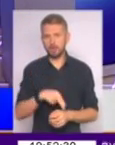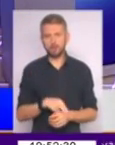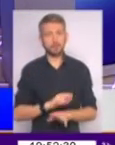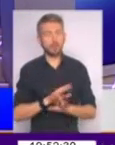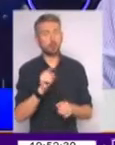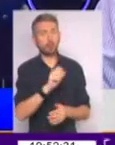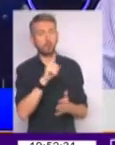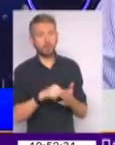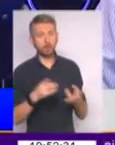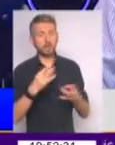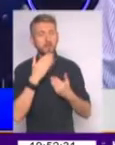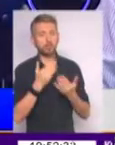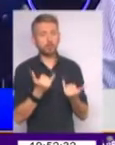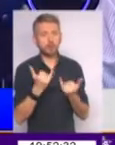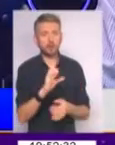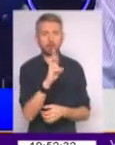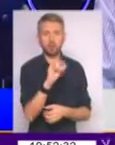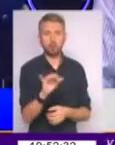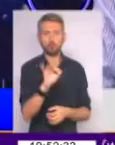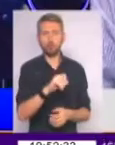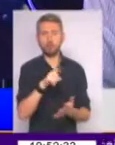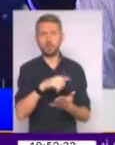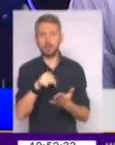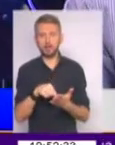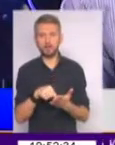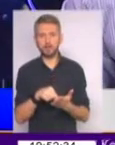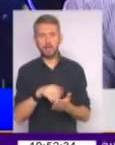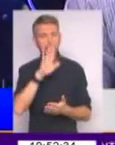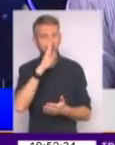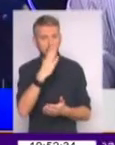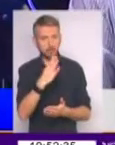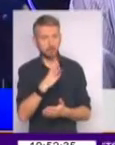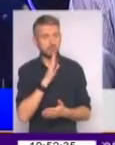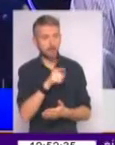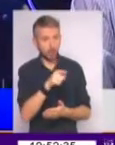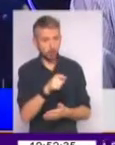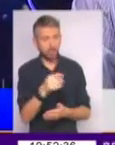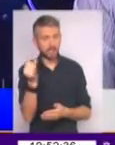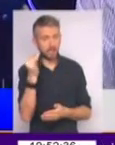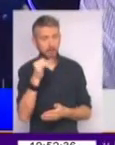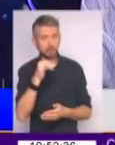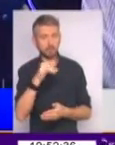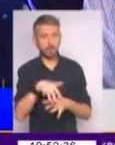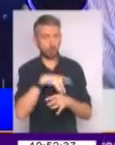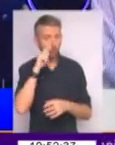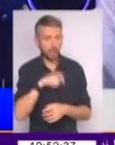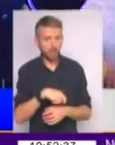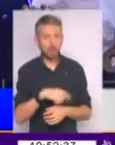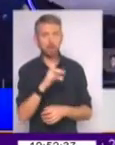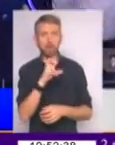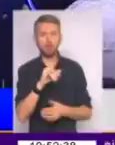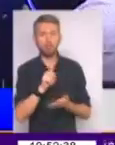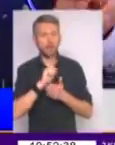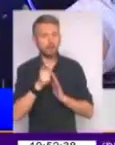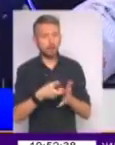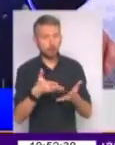більше того, треба звернутися зараз СБУ щодо питань зради нею, інтересів і народу України. НАБУ має зараз з'ясувати, чи вона